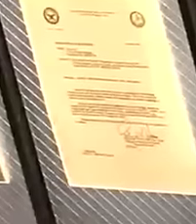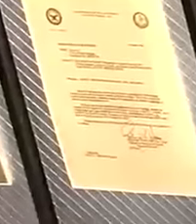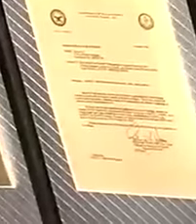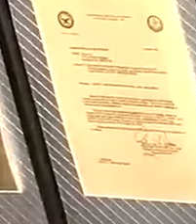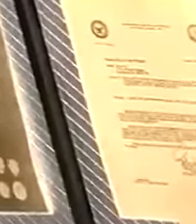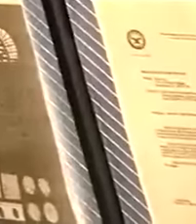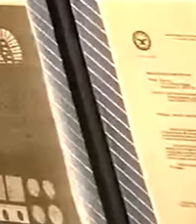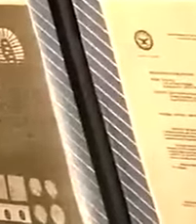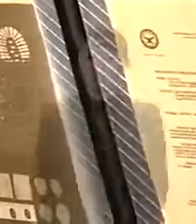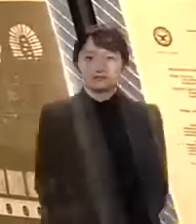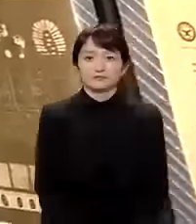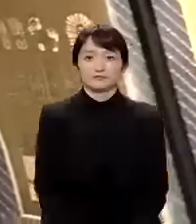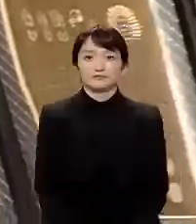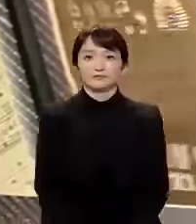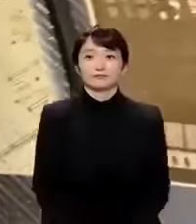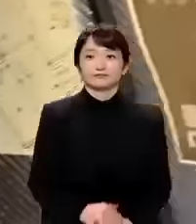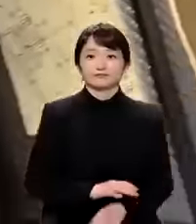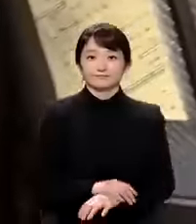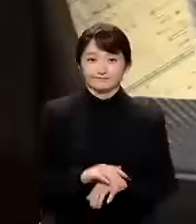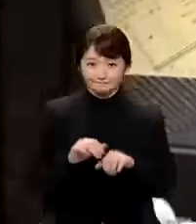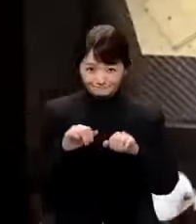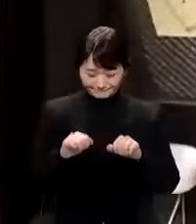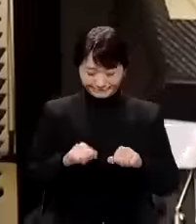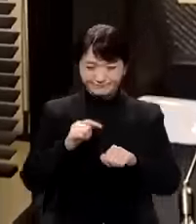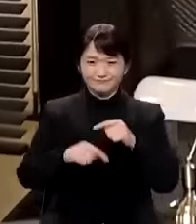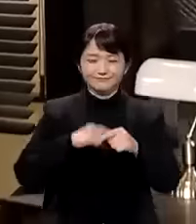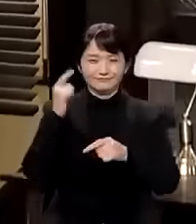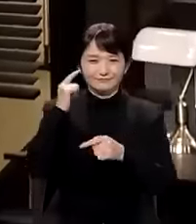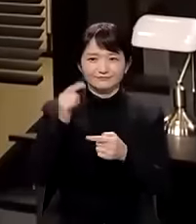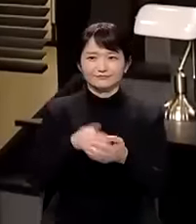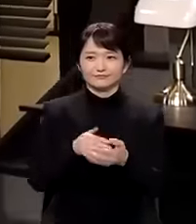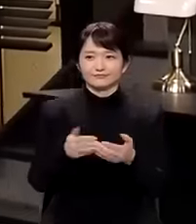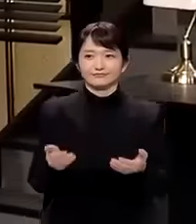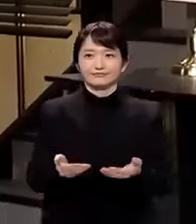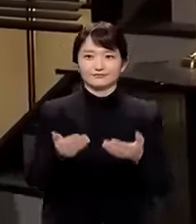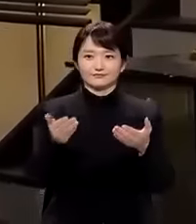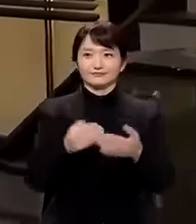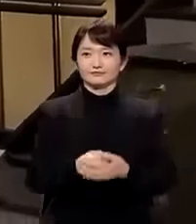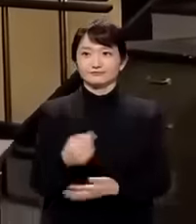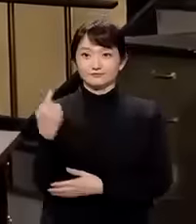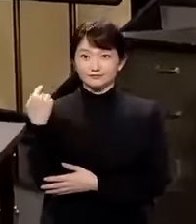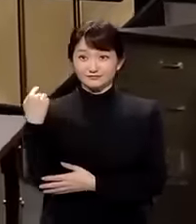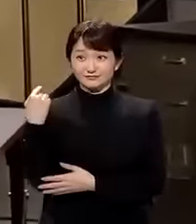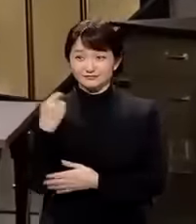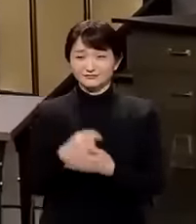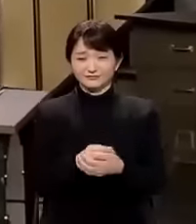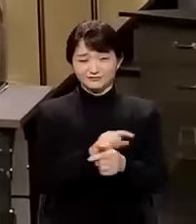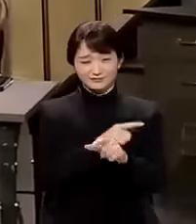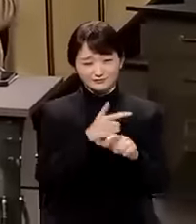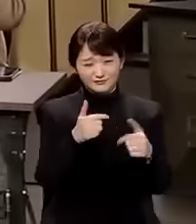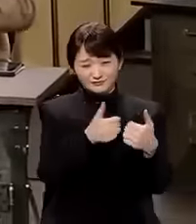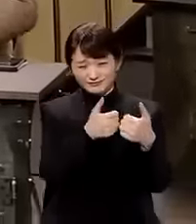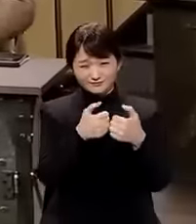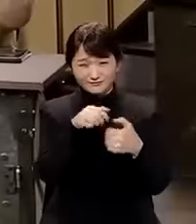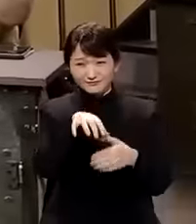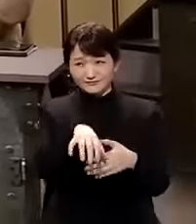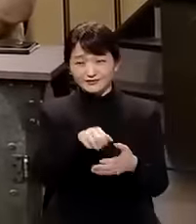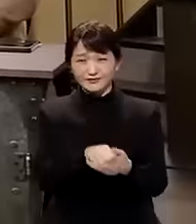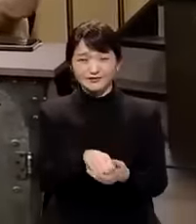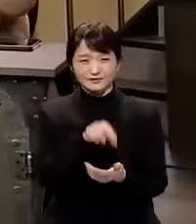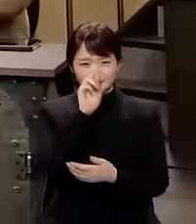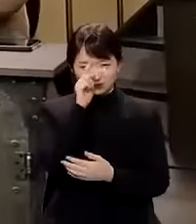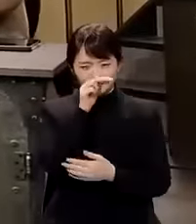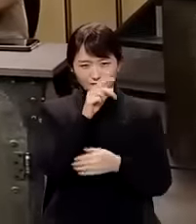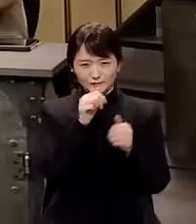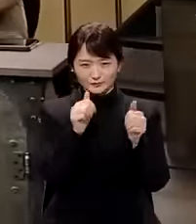드러났습니다 띠롱 안녕하십니까 자 어제 말이죠 별별 상담소에서 우리 박지훈 변호사님 정말 엄청난 연기를 보여